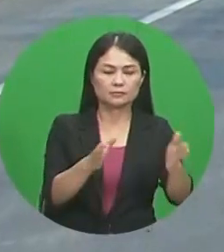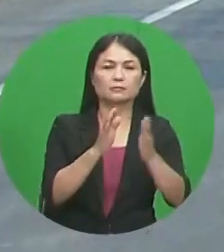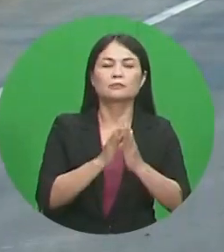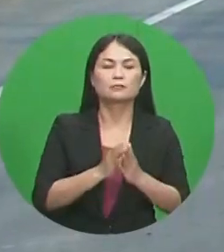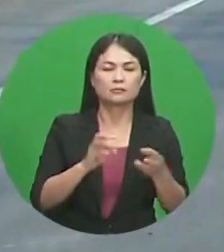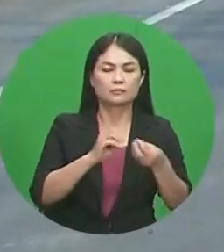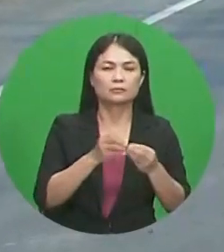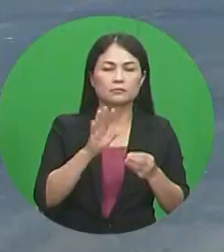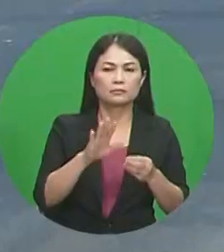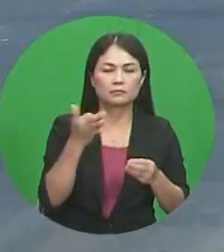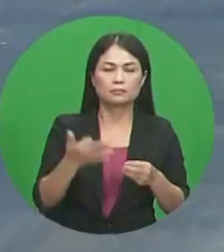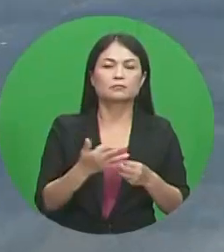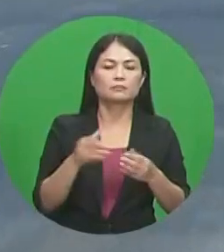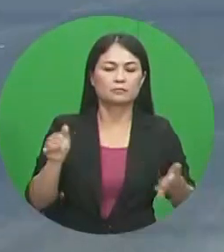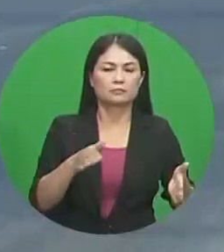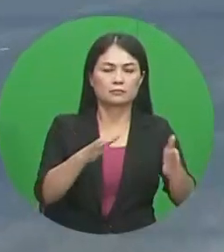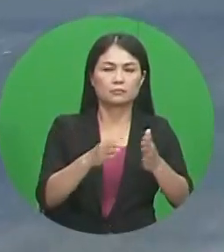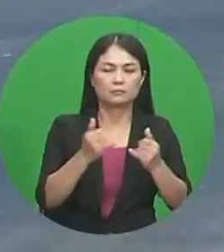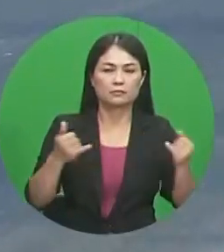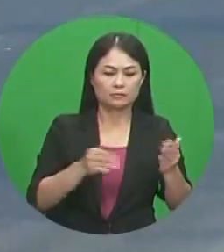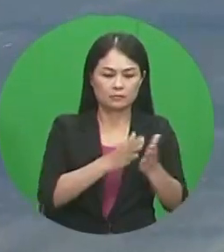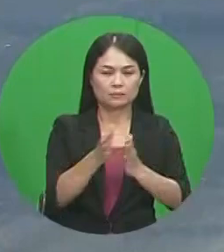កំណត់ផ្លូវជាតិលេខ 58